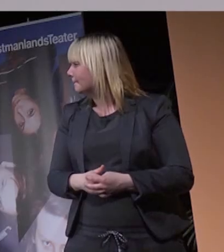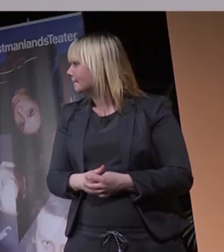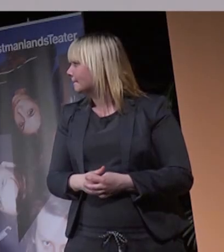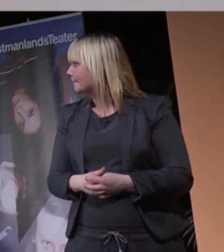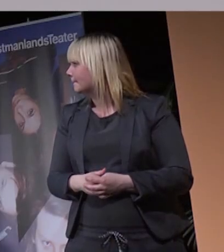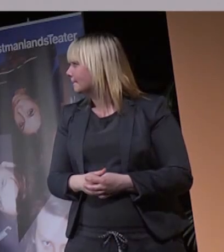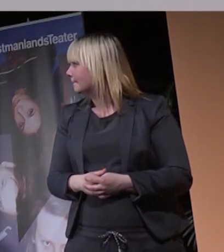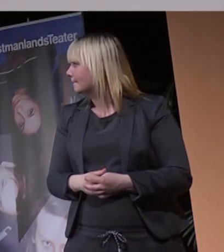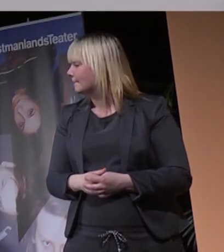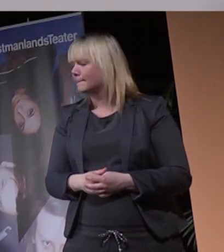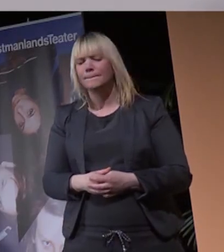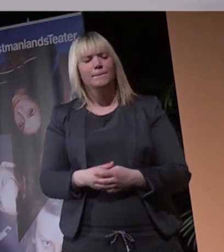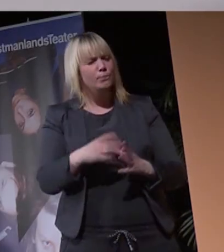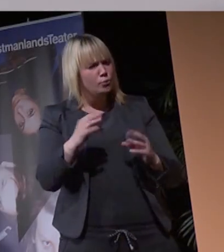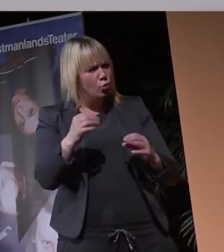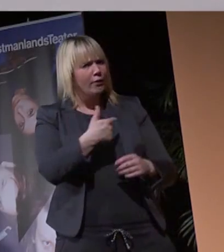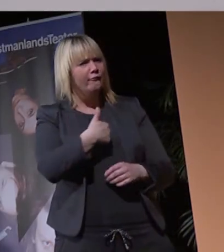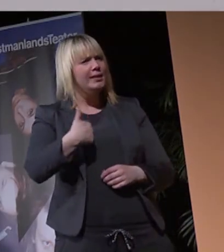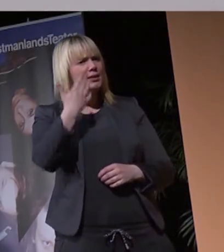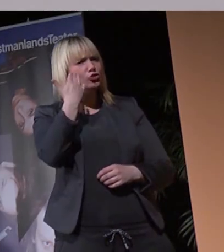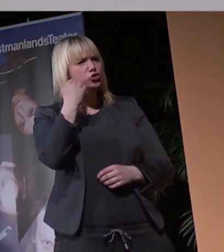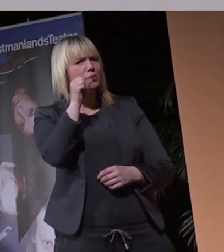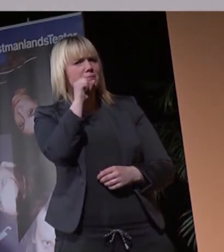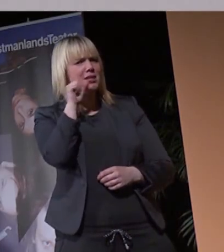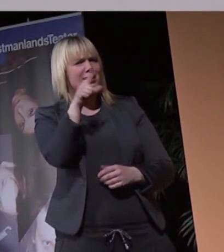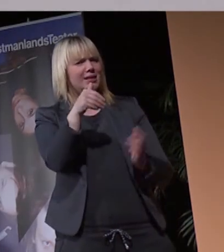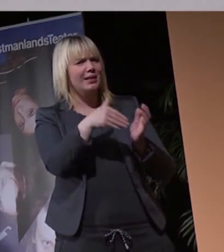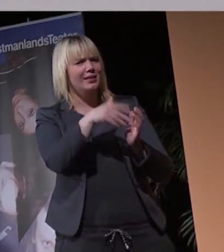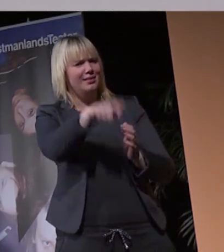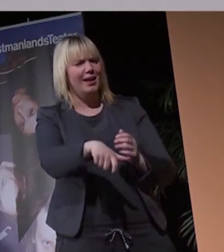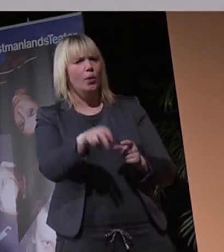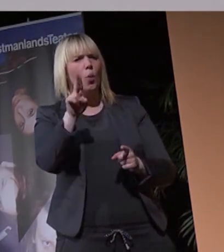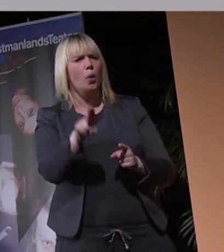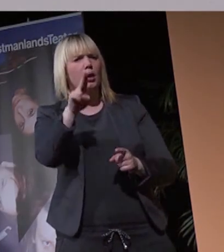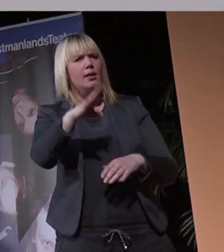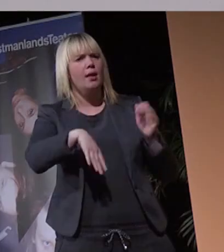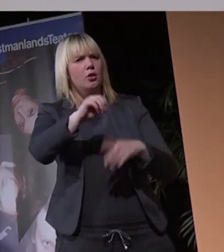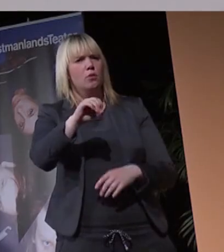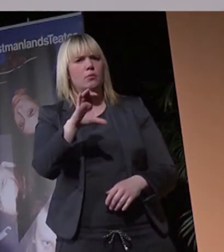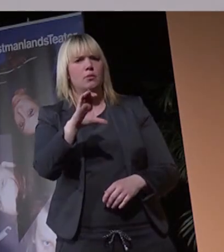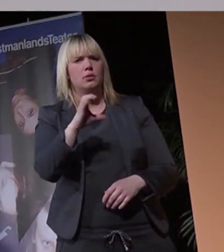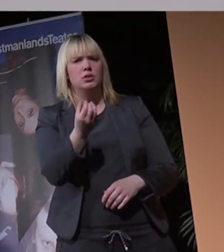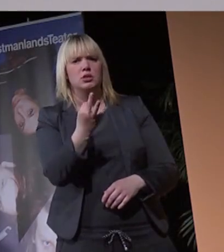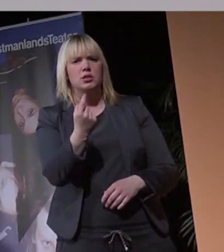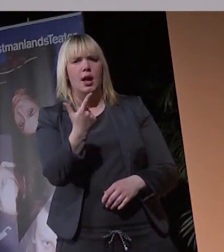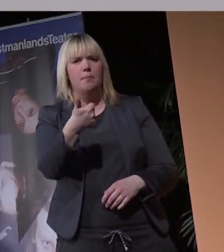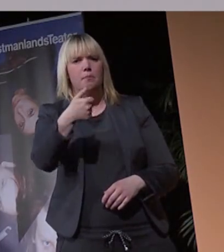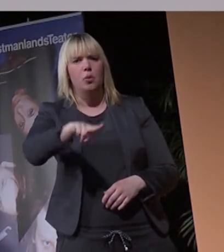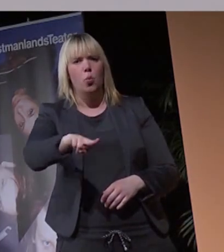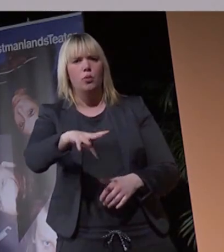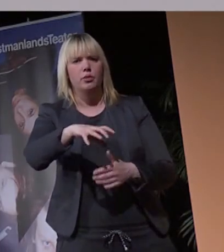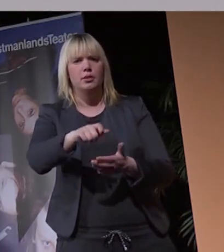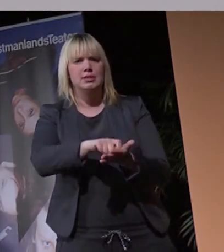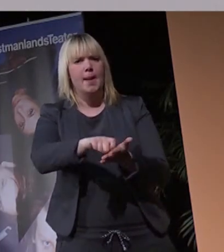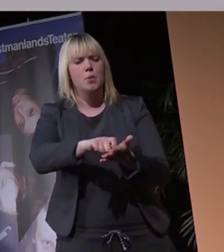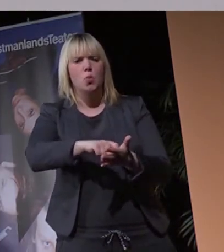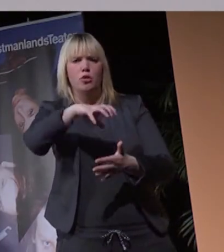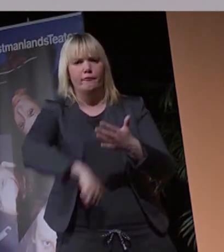Jag hade en annan fråga, men den tappade jag bort här nu. Är det jag vet inte om vi har tid heller, för att vi ska sluta nu.